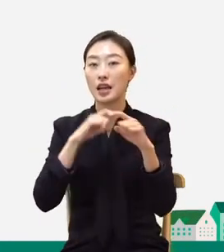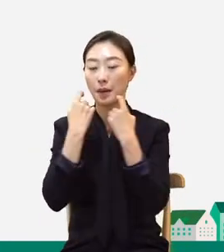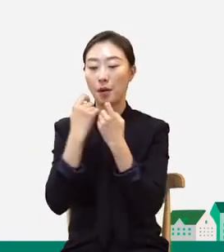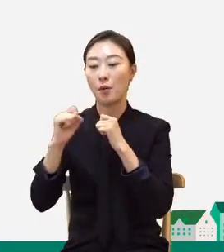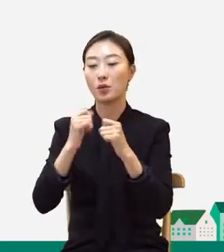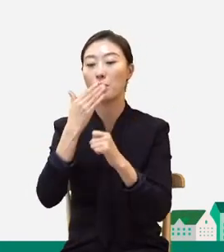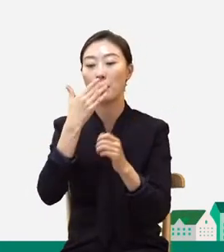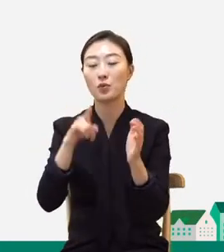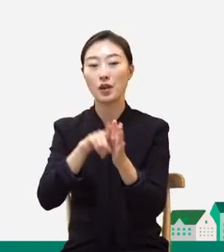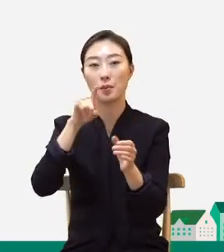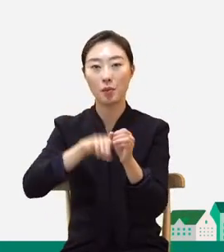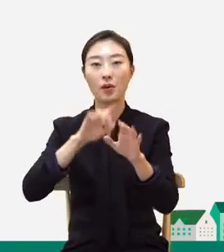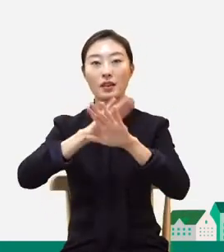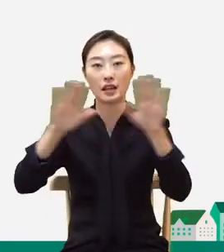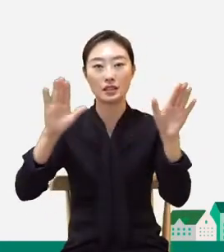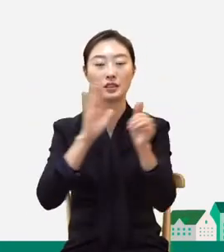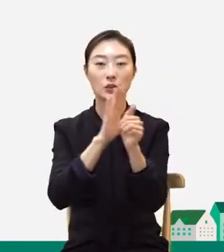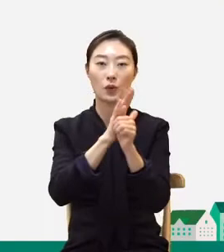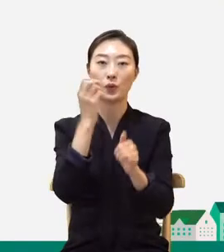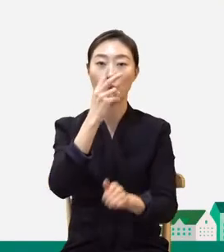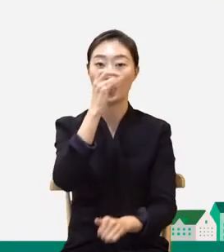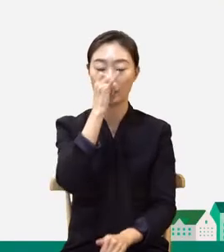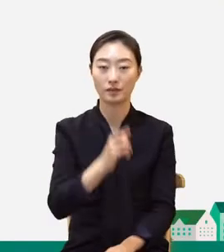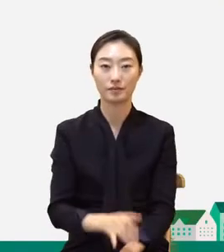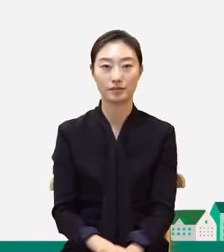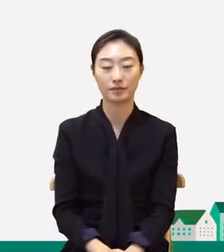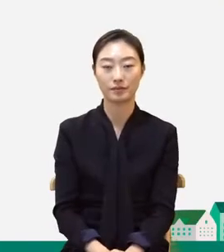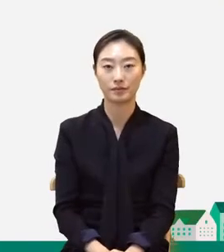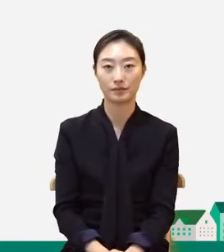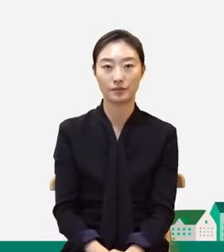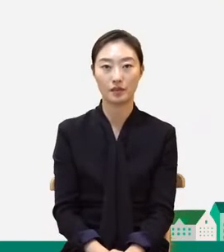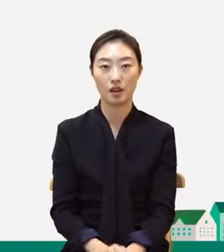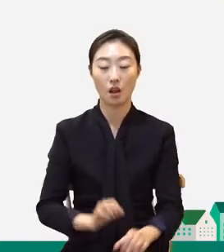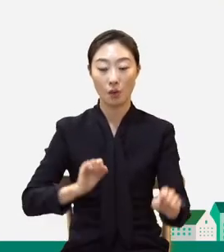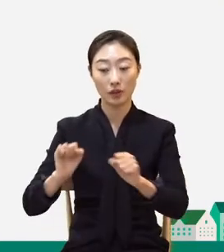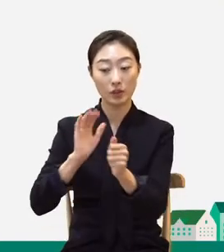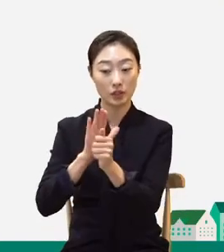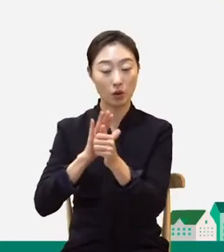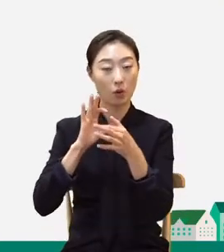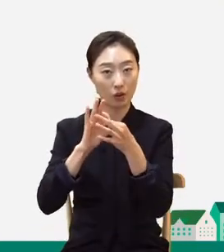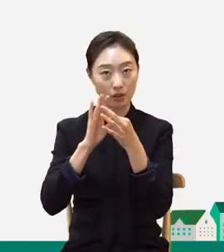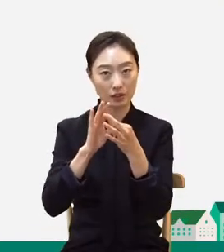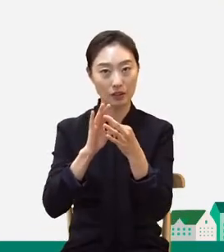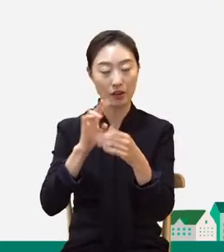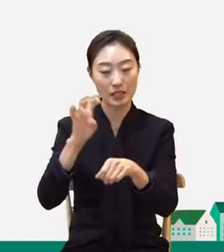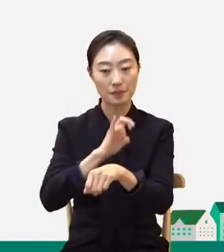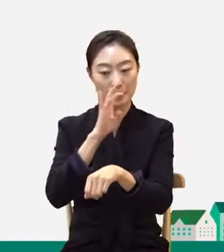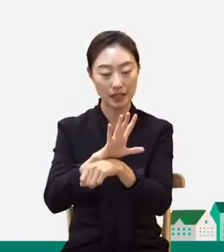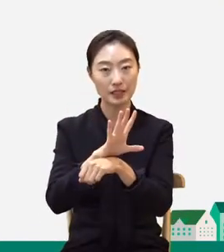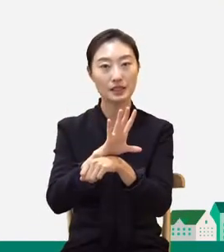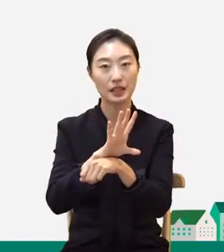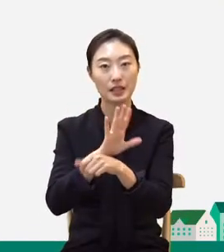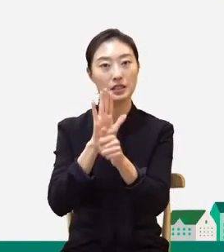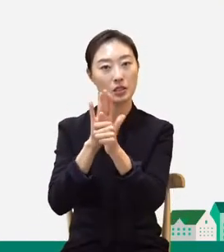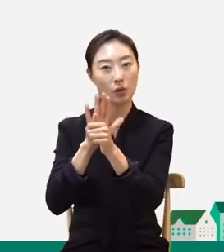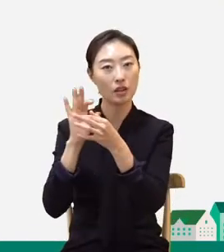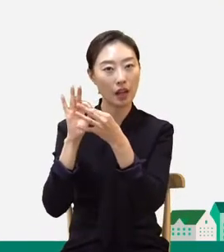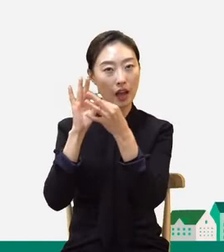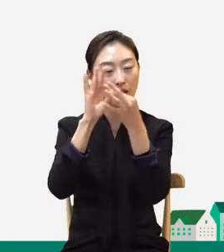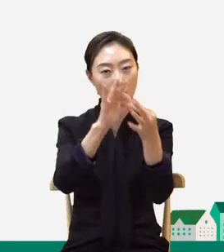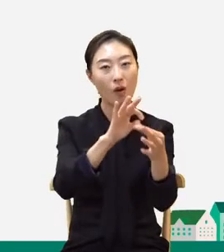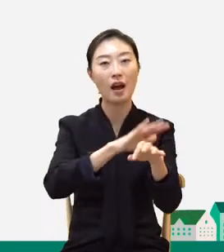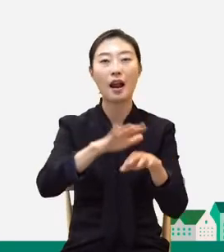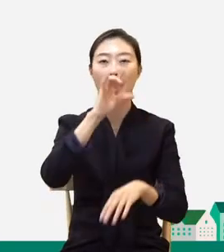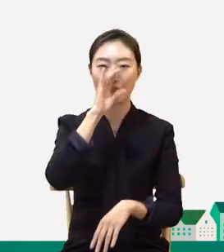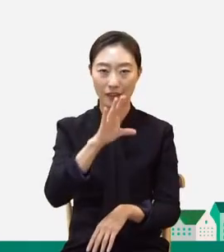낮 활동을 지원하였습니다. 그리고 그 이 활동 지원과 관련돼서는 또 24시간 지원이 되는 것들이